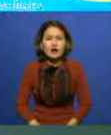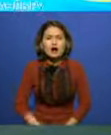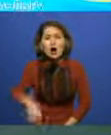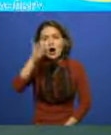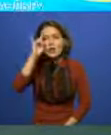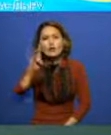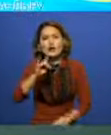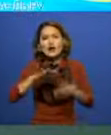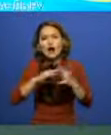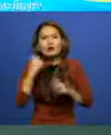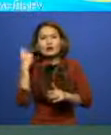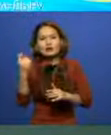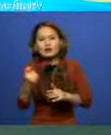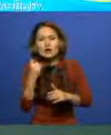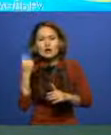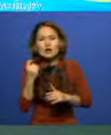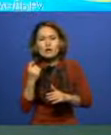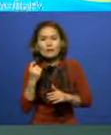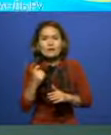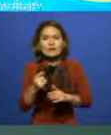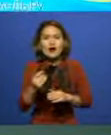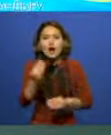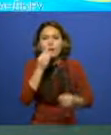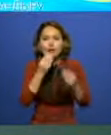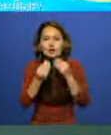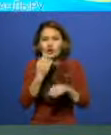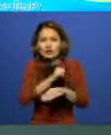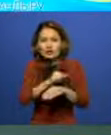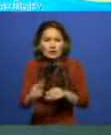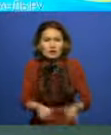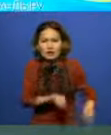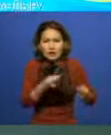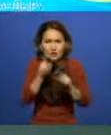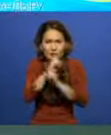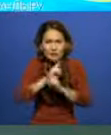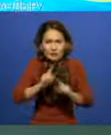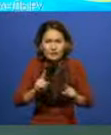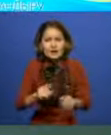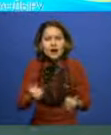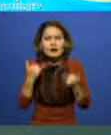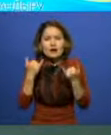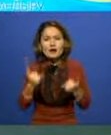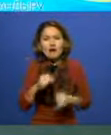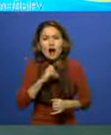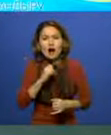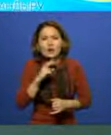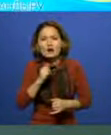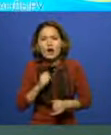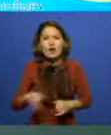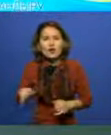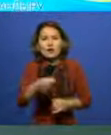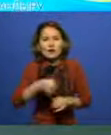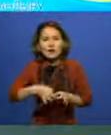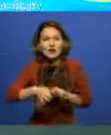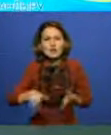Отандық ауыл шаруашылығы өнімдері шетелдік азық-түліктерді біртіндеп ел нарығынан ысырап шығаруда. Сондай кәсіпорындардың бірі Ақмола облысының